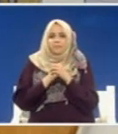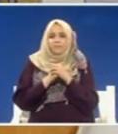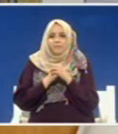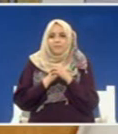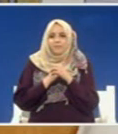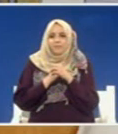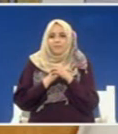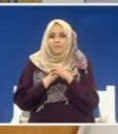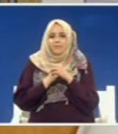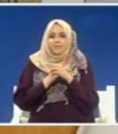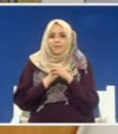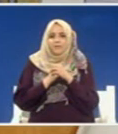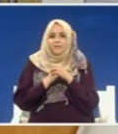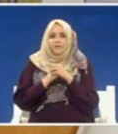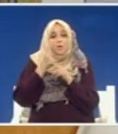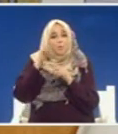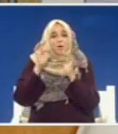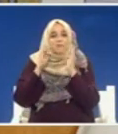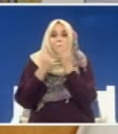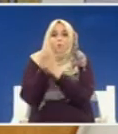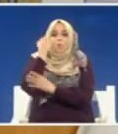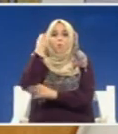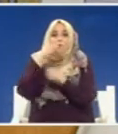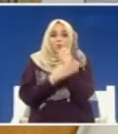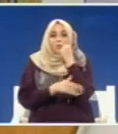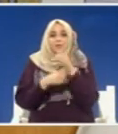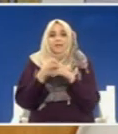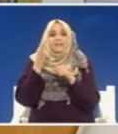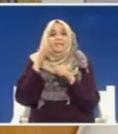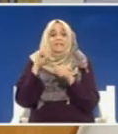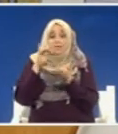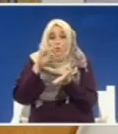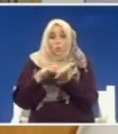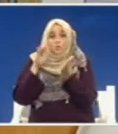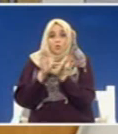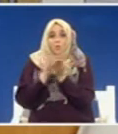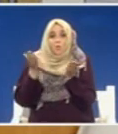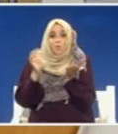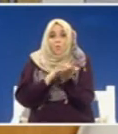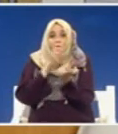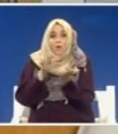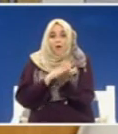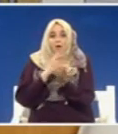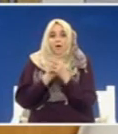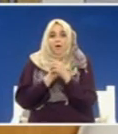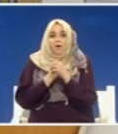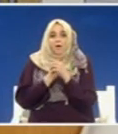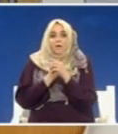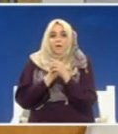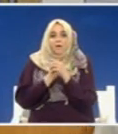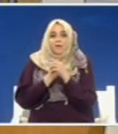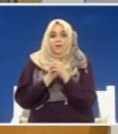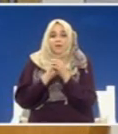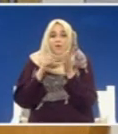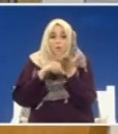وقضية الوضوء إذا كان ستقرأ من المصحف الشريف وقراءة الإنسان